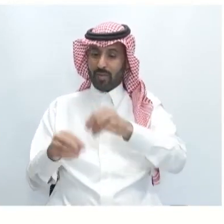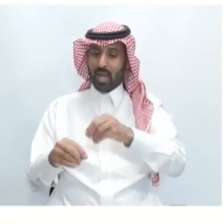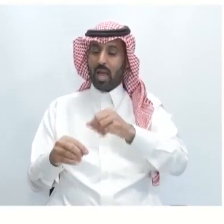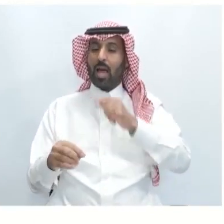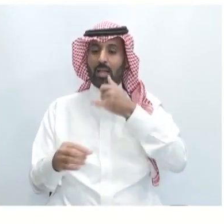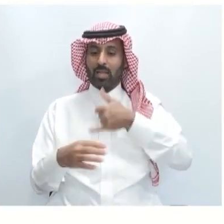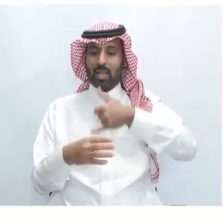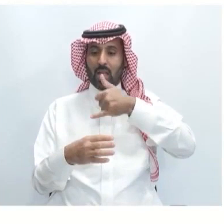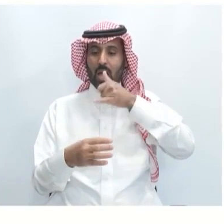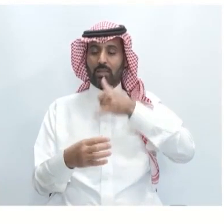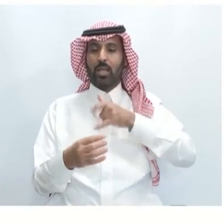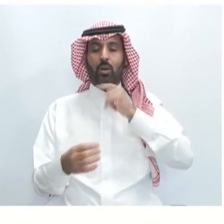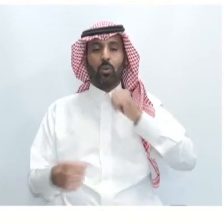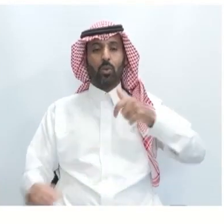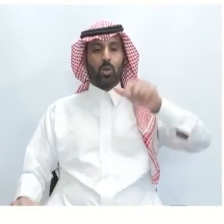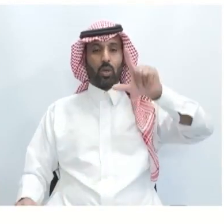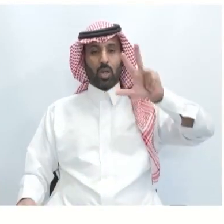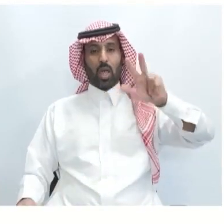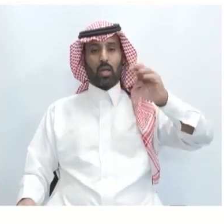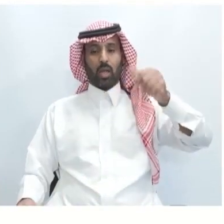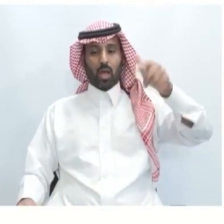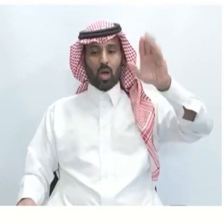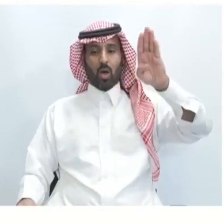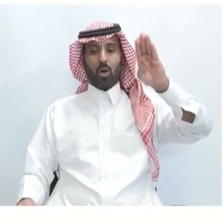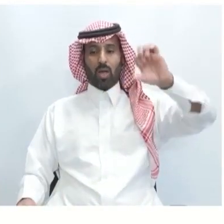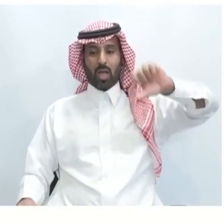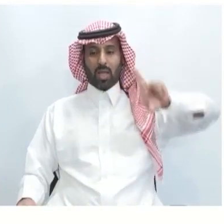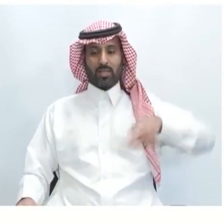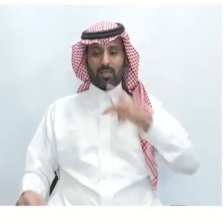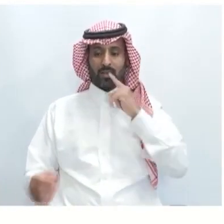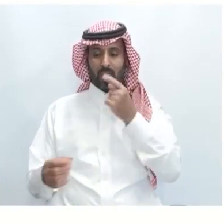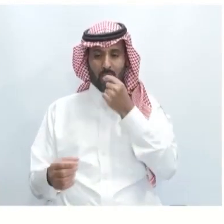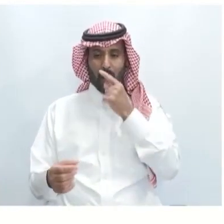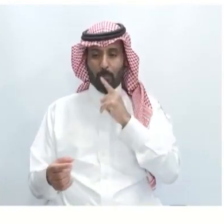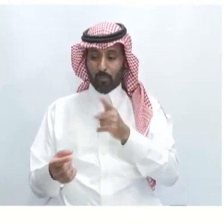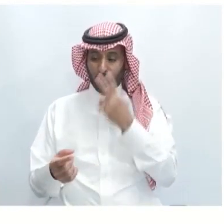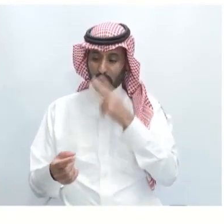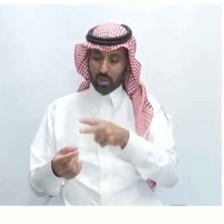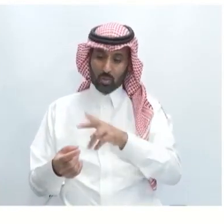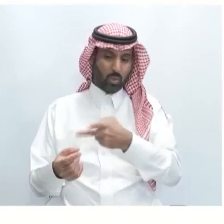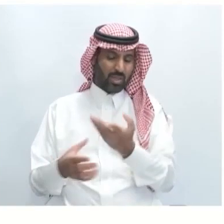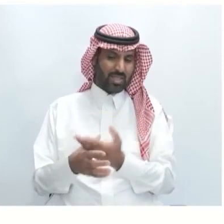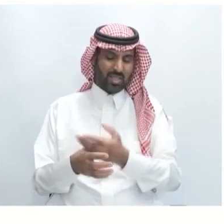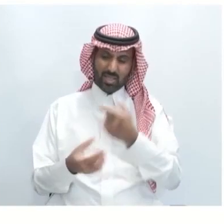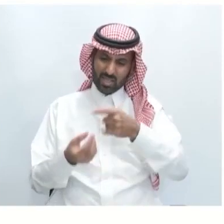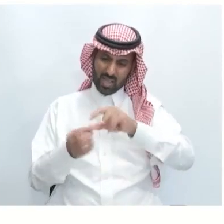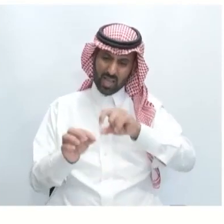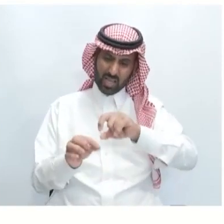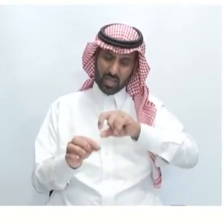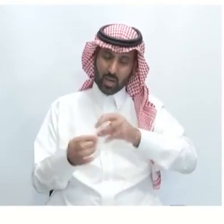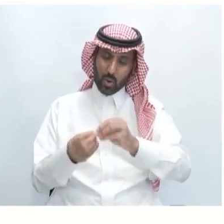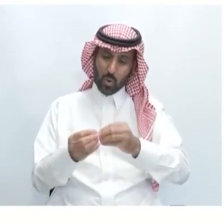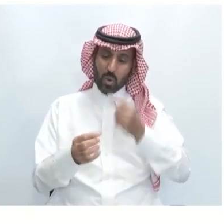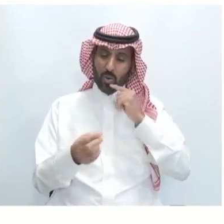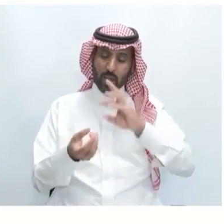وعسل هذا واحد استعمل محلول الجلوكوز كتجربه ضابطه يحدث تغيير في لون الانابيب التي تحتوي على